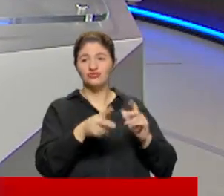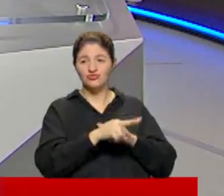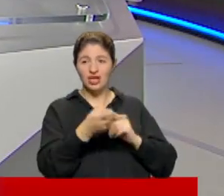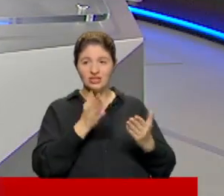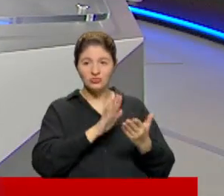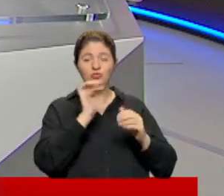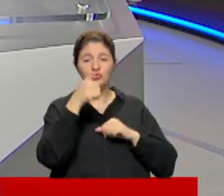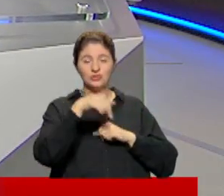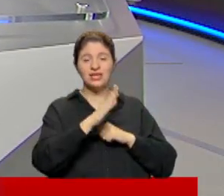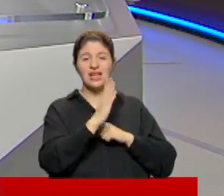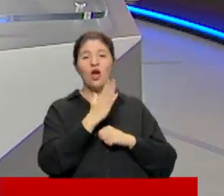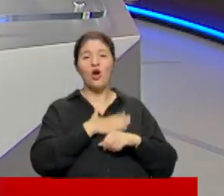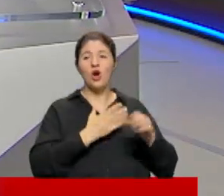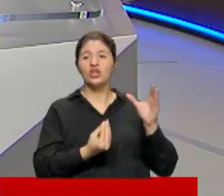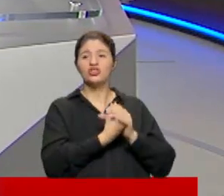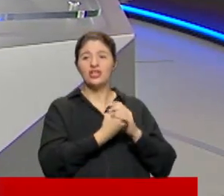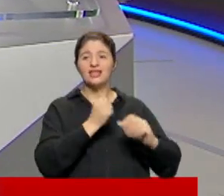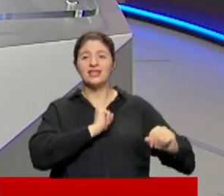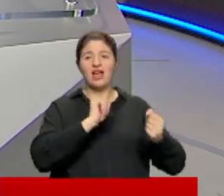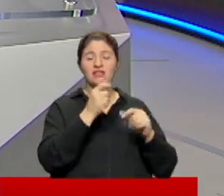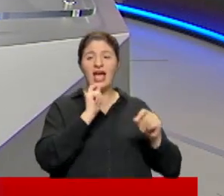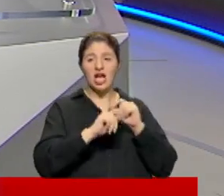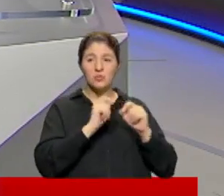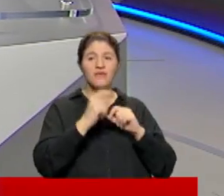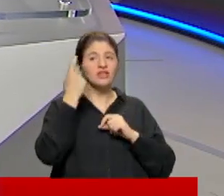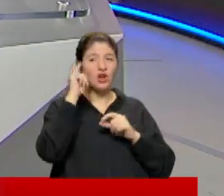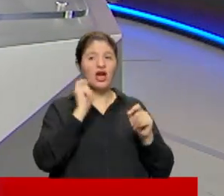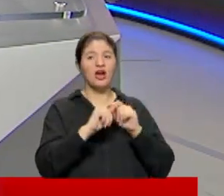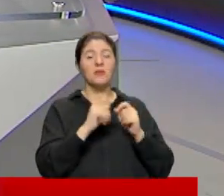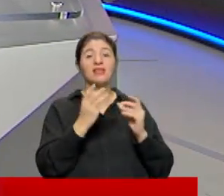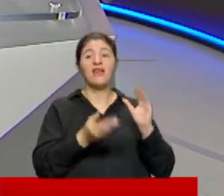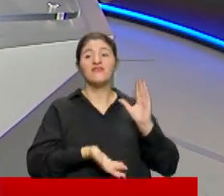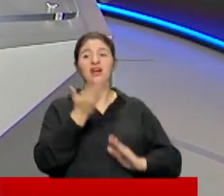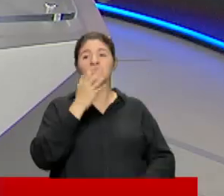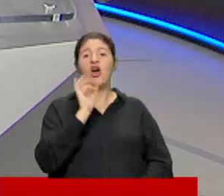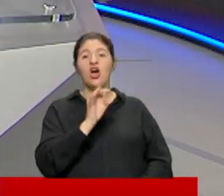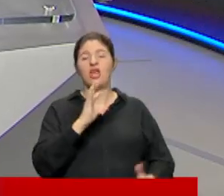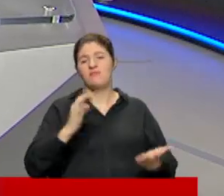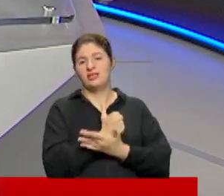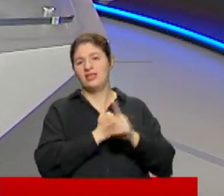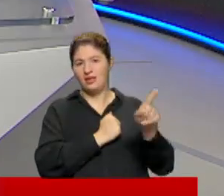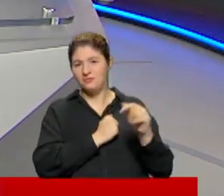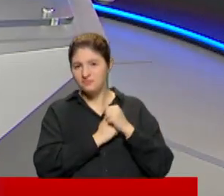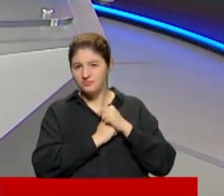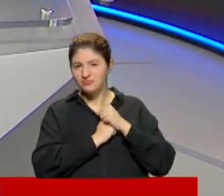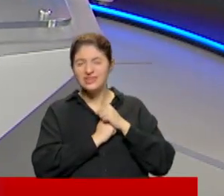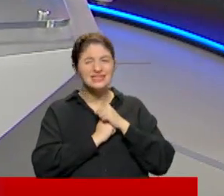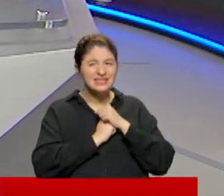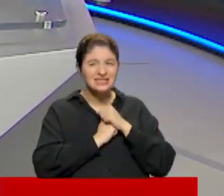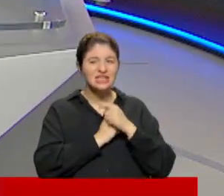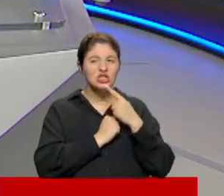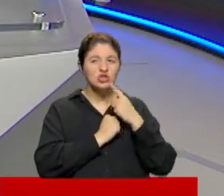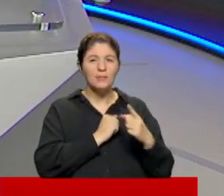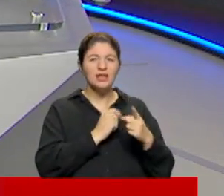günümüzde giderek ön plana çıkan davranışsal ekonomi ve nöroekonomi ile daha fazla önem kazanmaktadır vurguyu